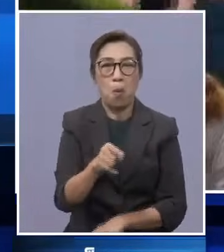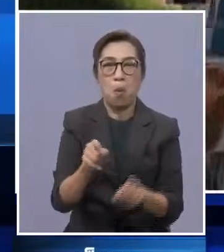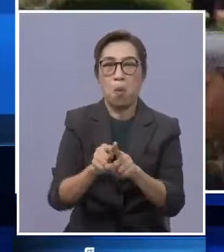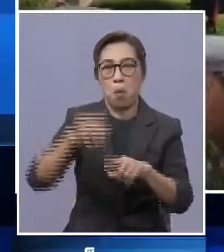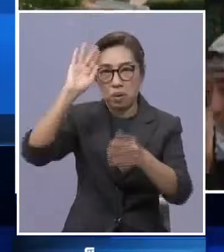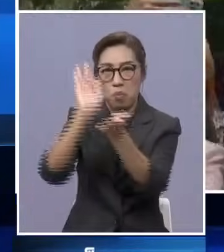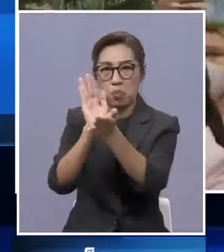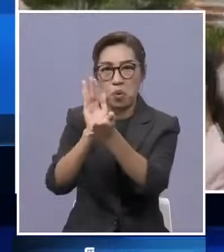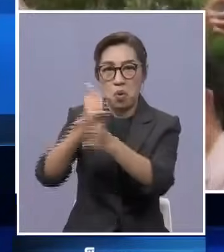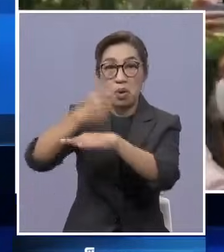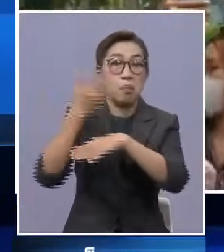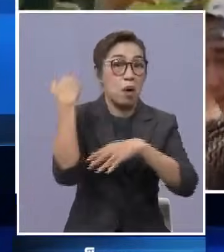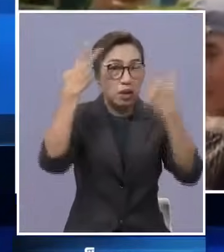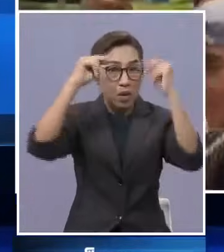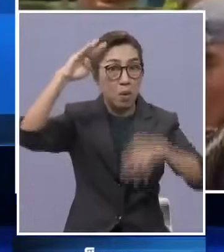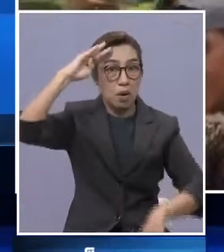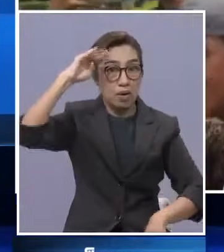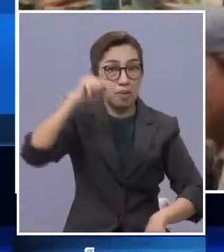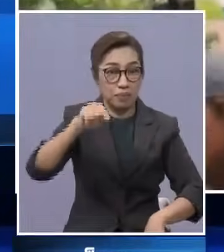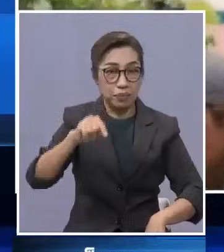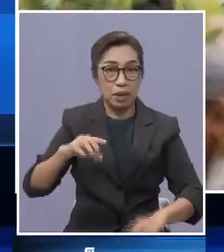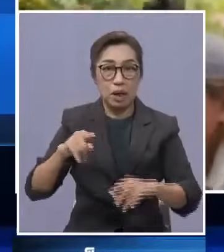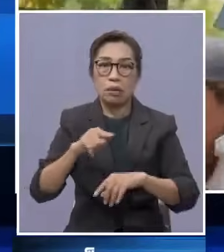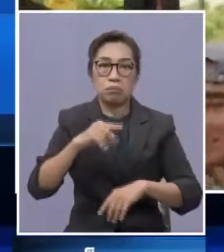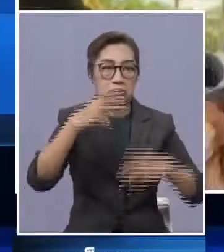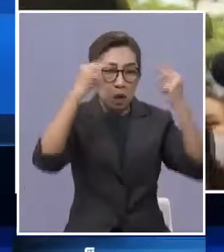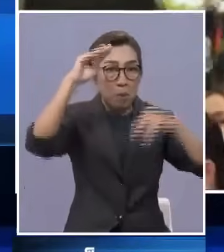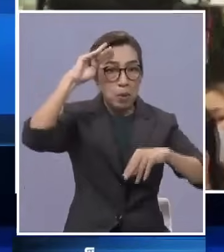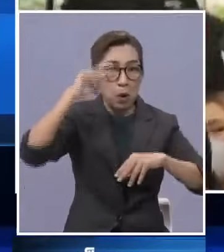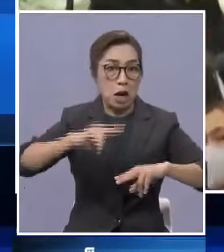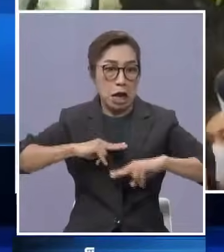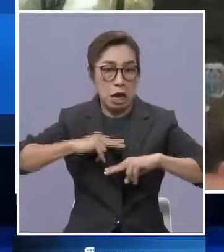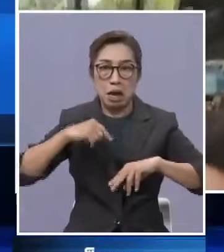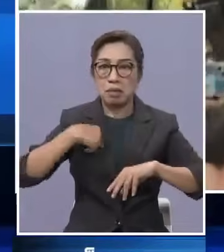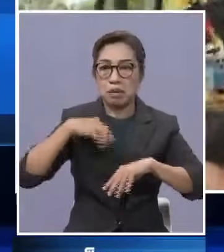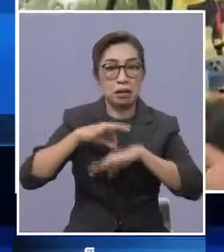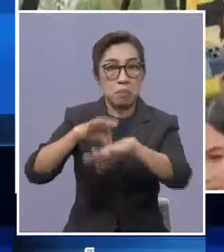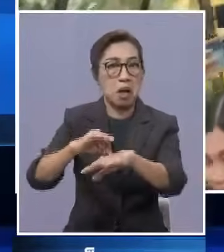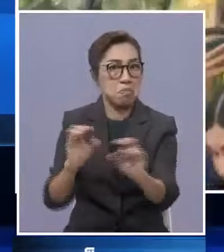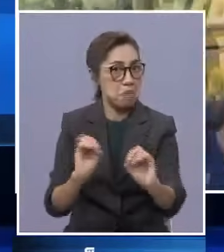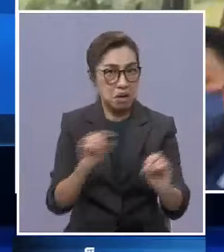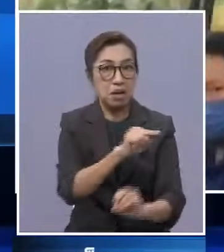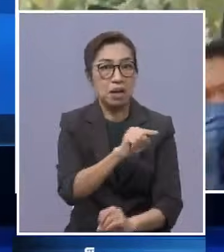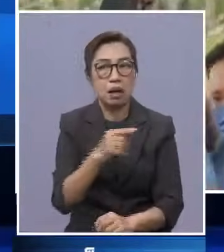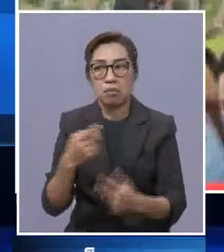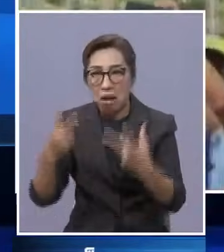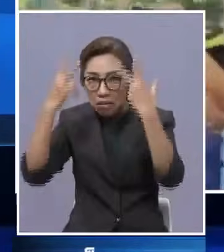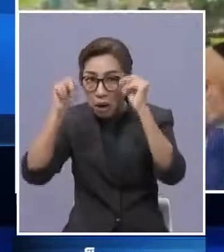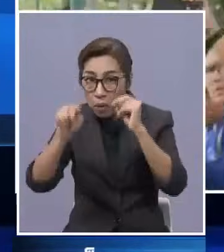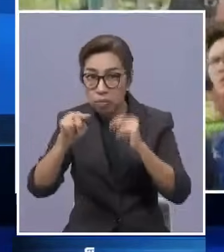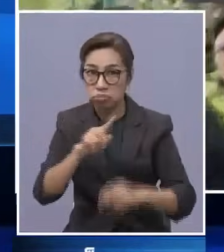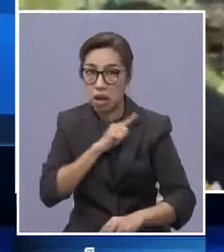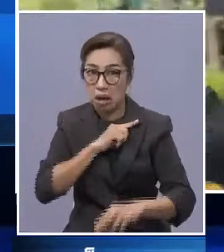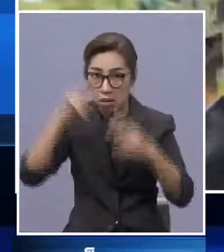ผบ.ตร.สมัยพลเอกประยุทธ์อ่ะพลเอกประยุทธ์ยังไม่แต่งตั้งเองเลยอ่ะ คือมันเป็นเผือกร้อนมากผมไม่รู้ว่าตอนนายกเศรษฐาไปคุ